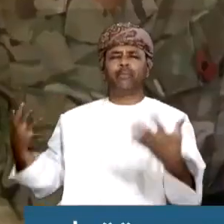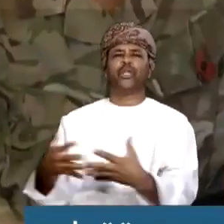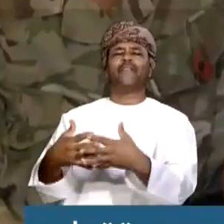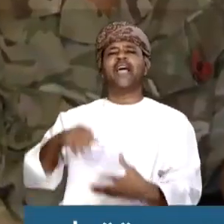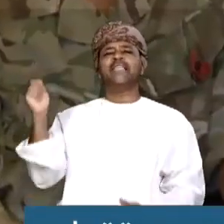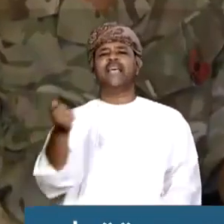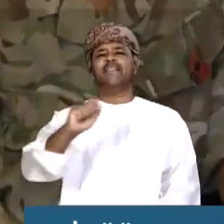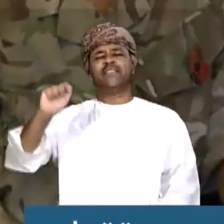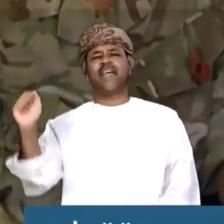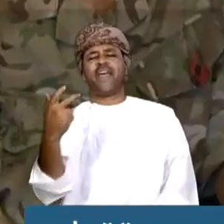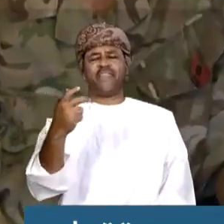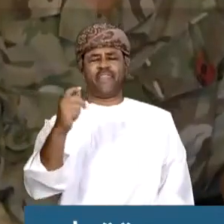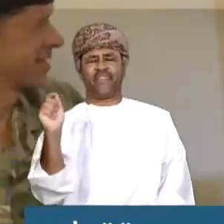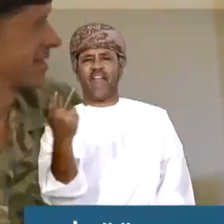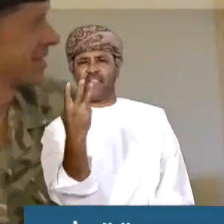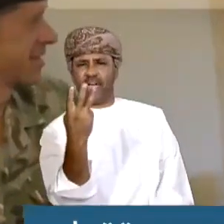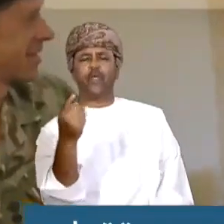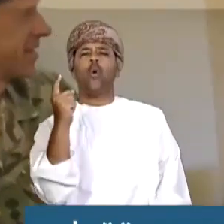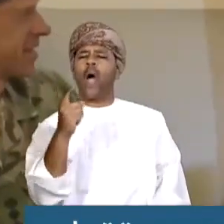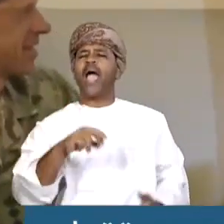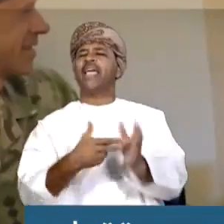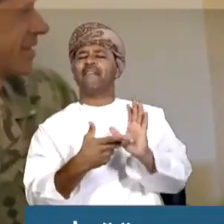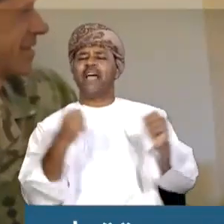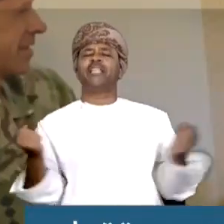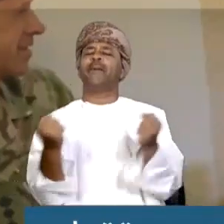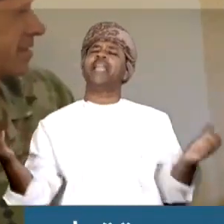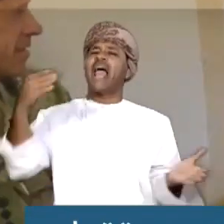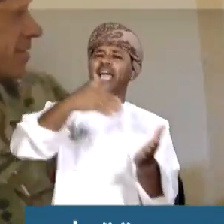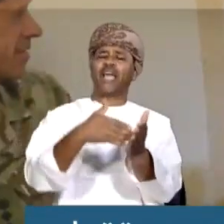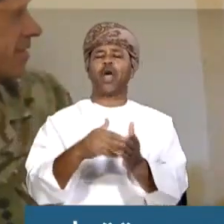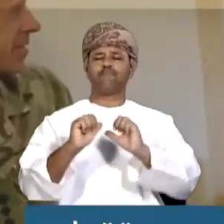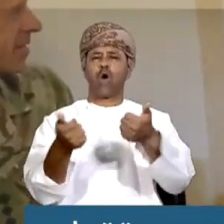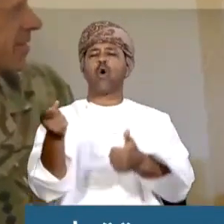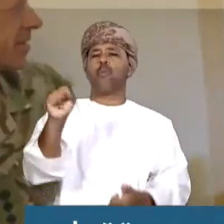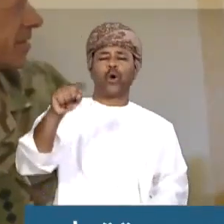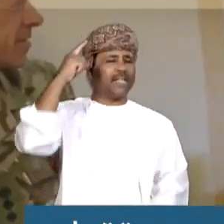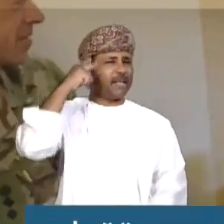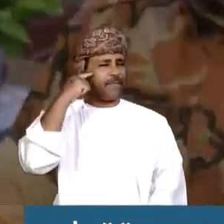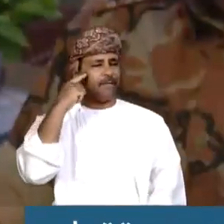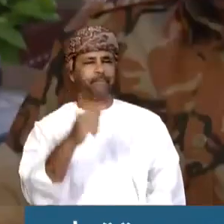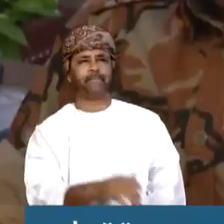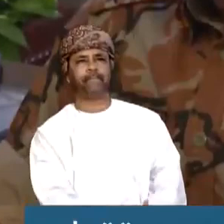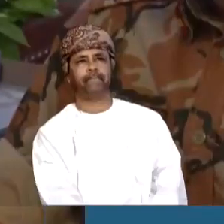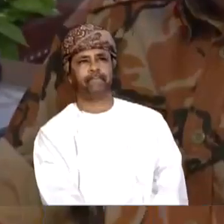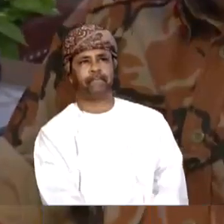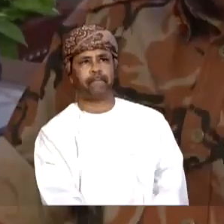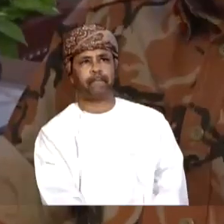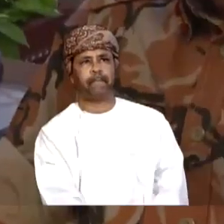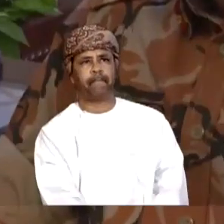السيف السريع 3 وفعاليات البيان العملي الختامي الذي سيقام غدا السبت.